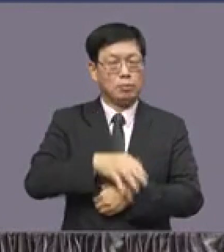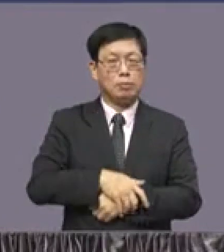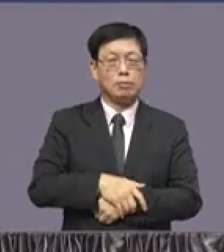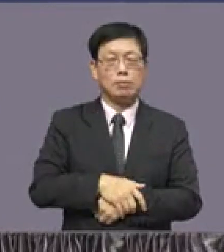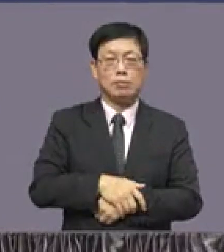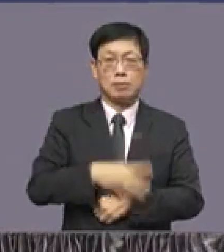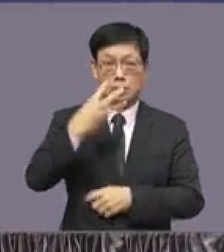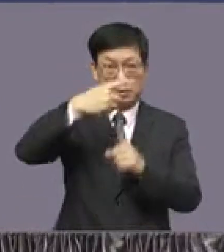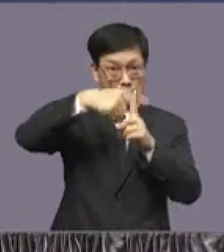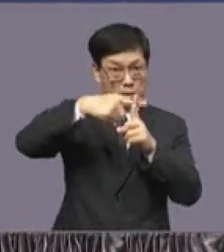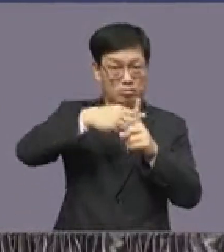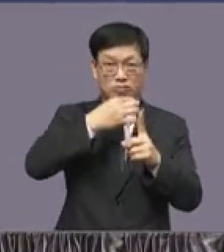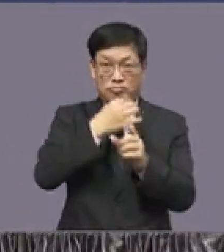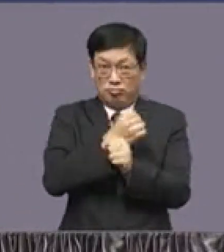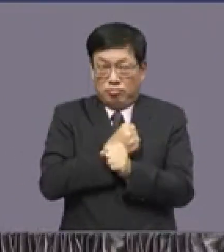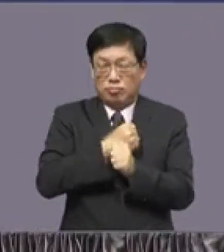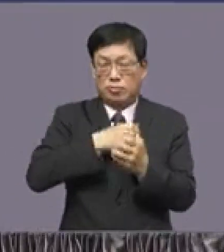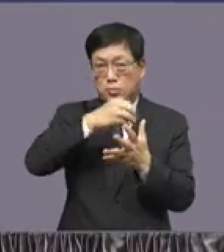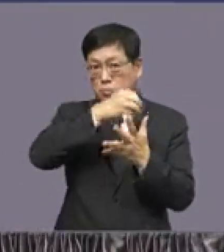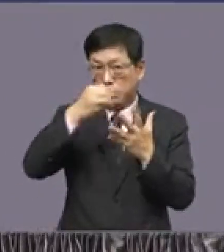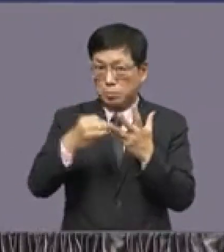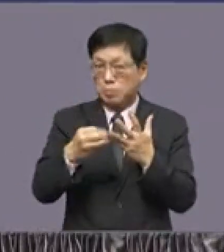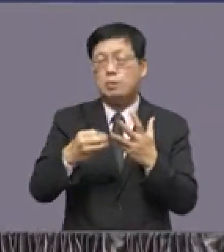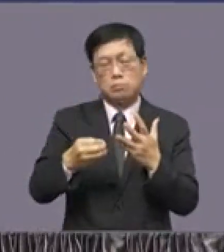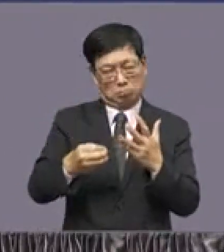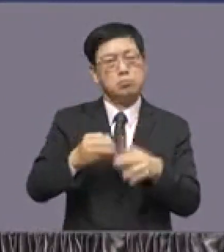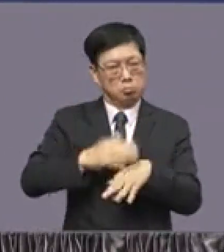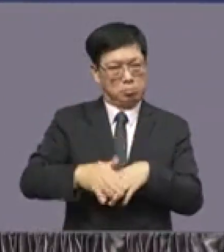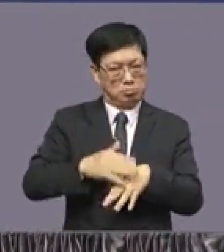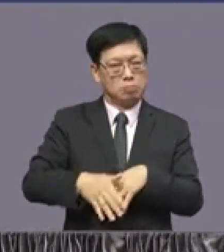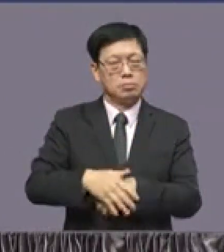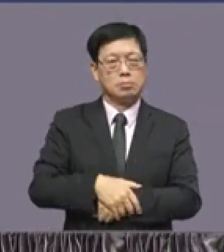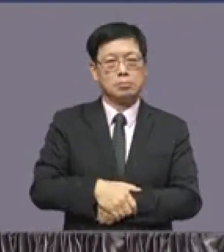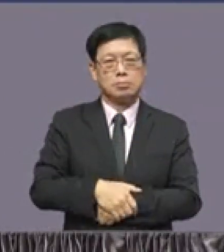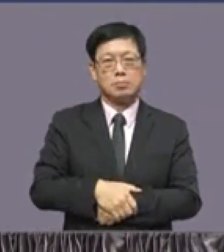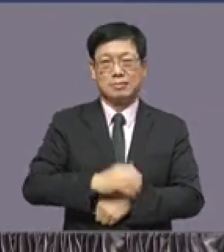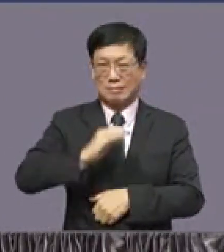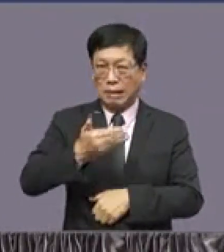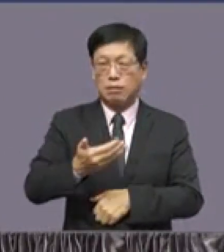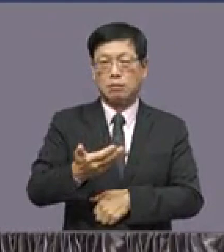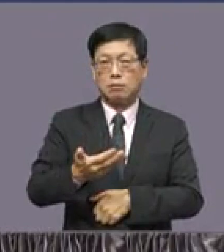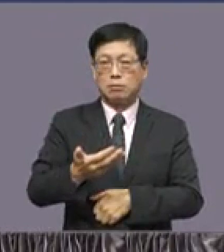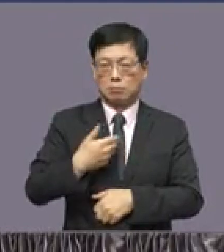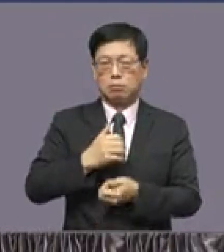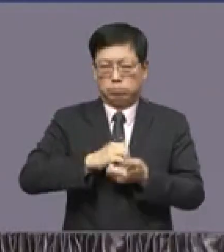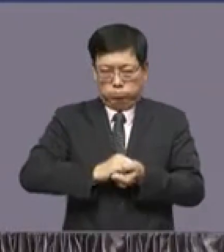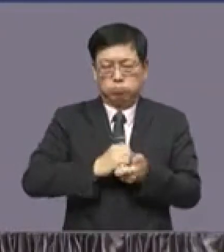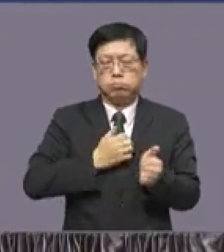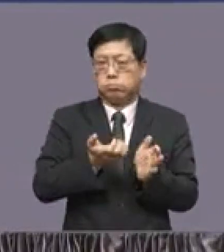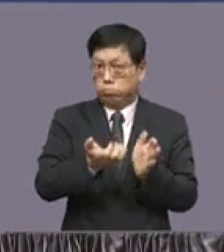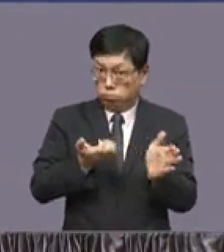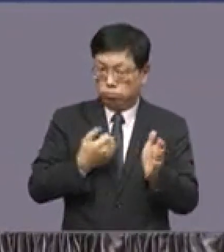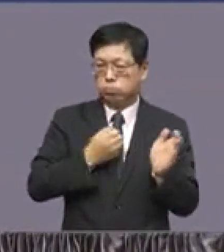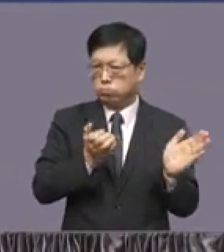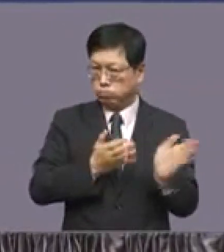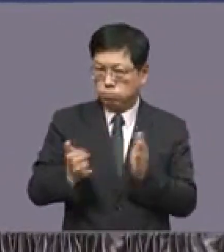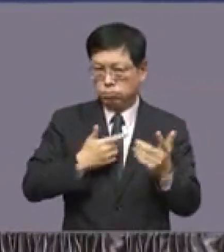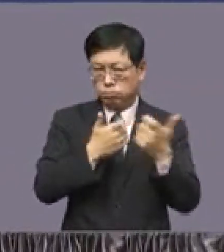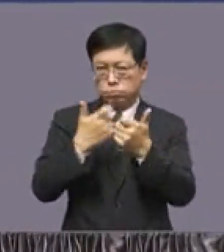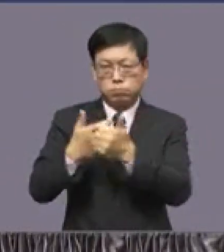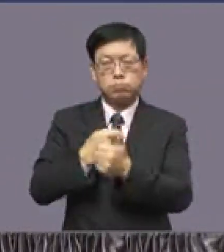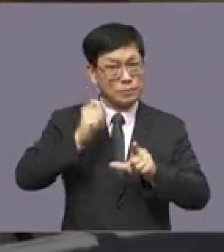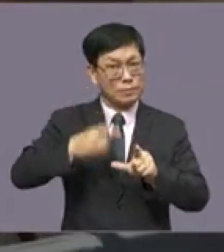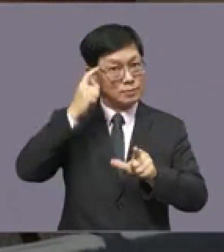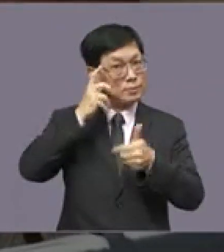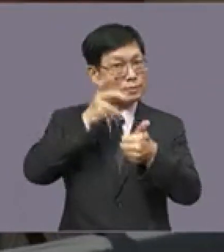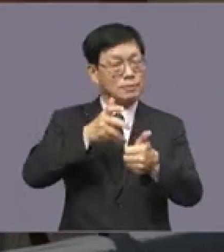三级警戒降级并非不可能，好，那但是必须要先做好一些准备的措